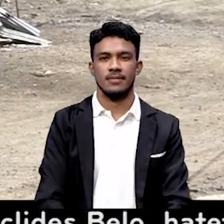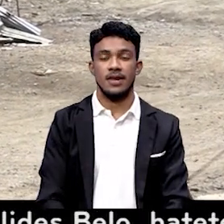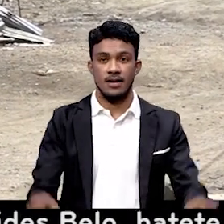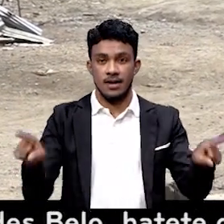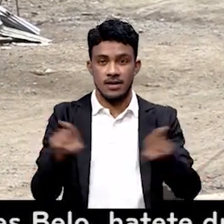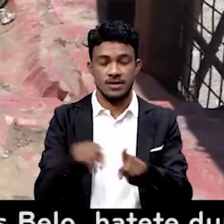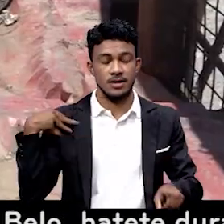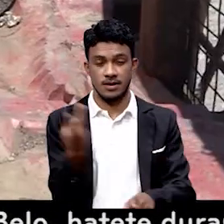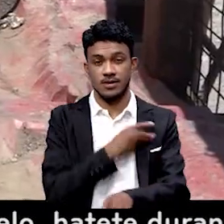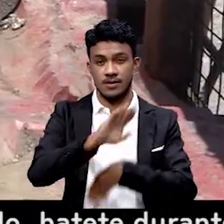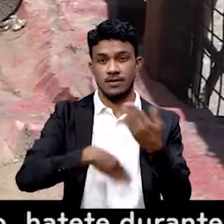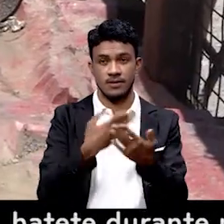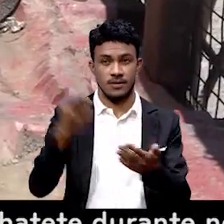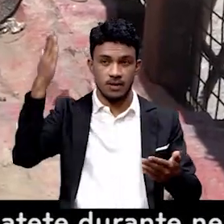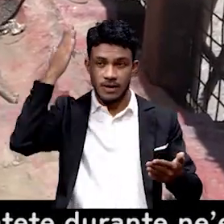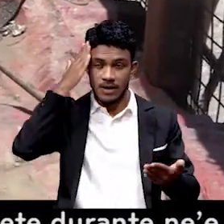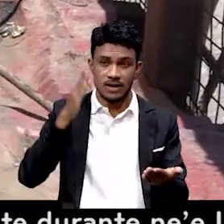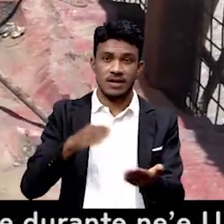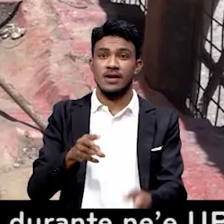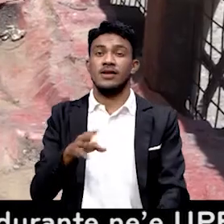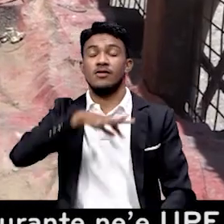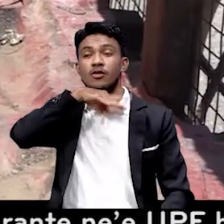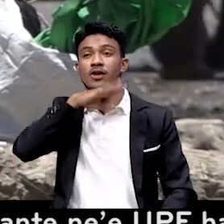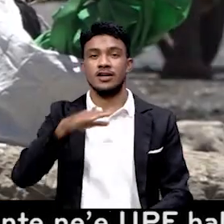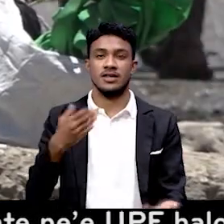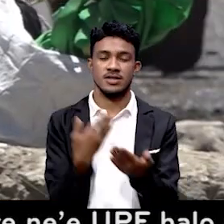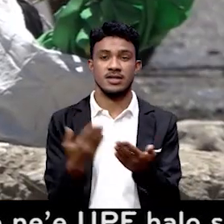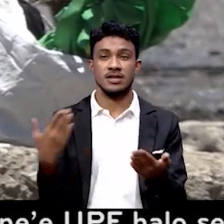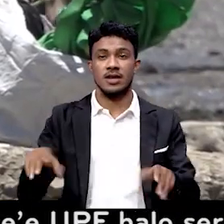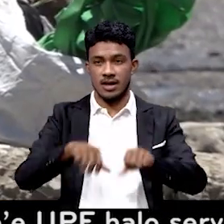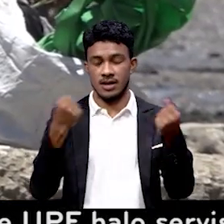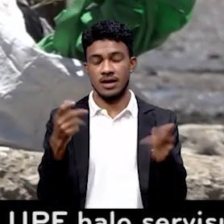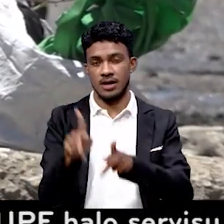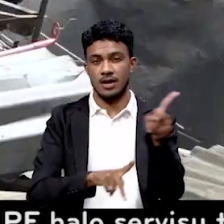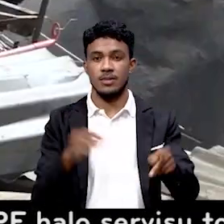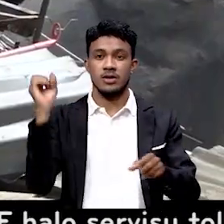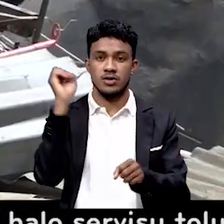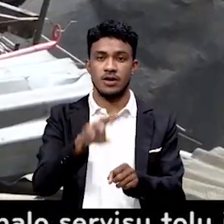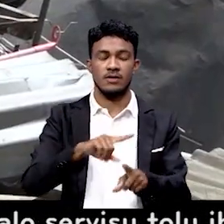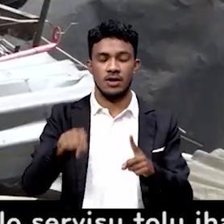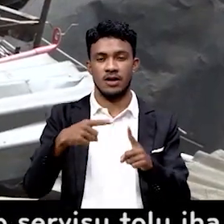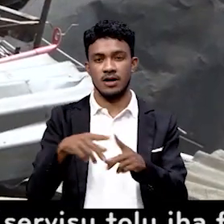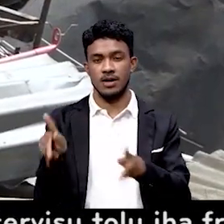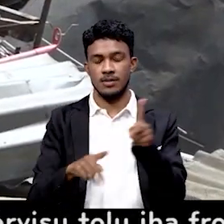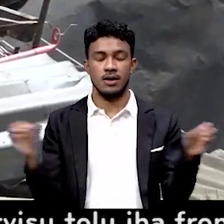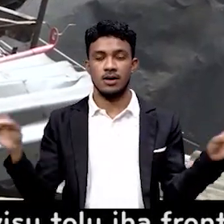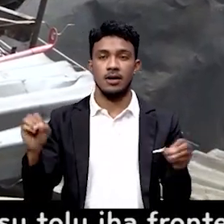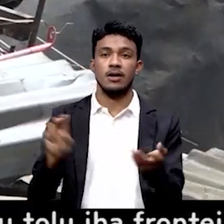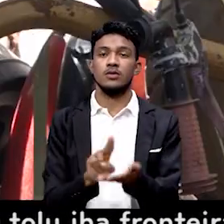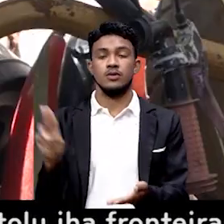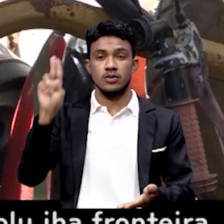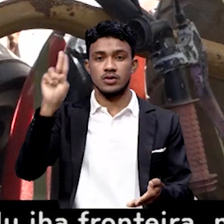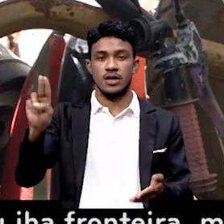Sang ita hoto hatene li sunudar sa sangat nebe emasoy bahira la uza ona mebe sa san hirakne